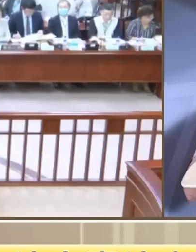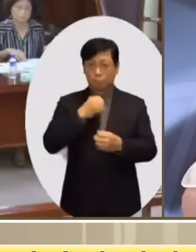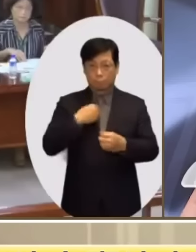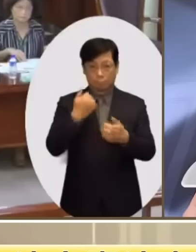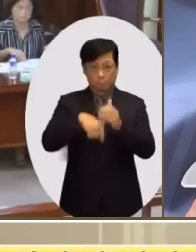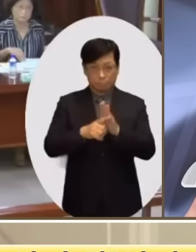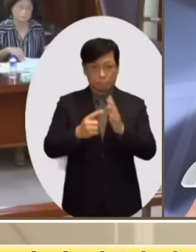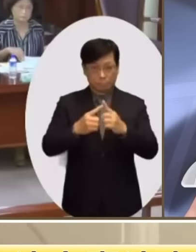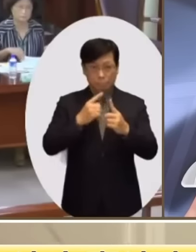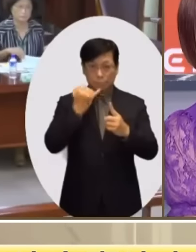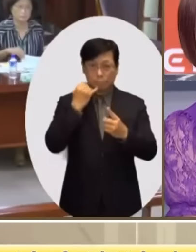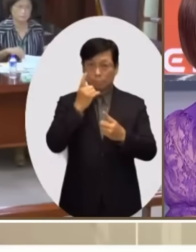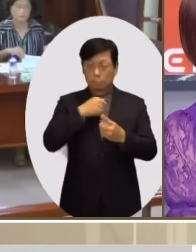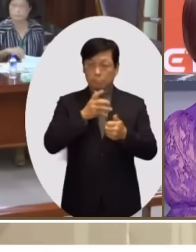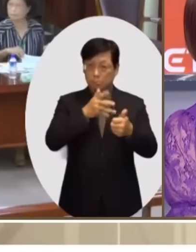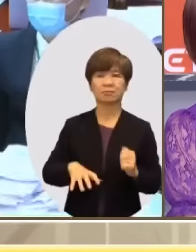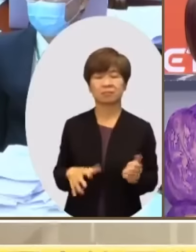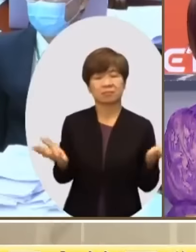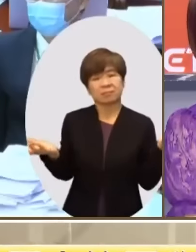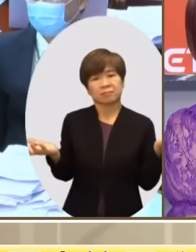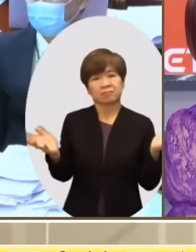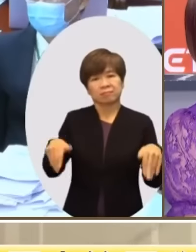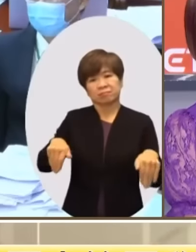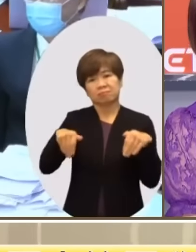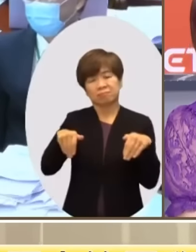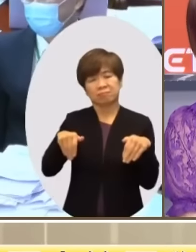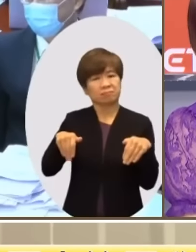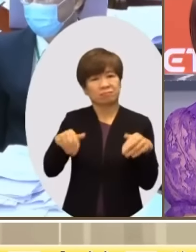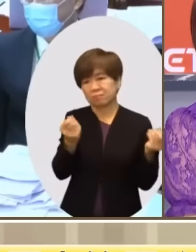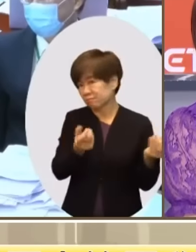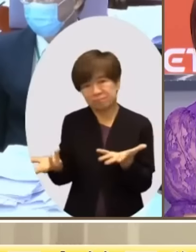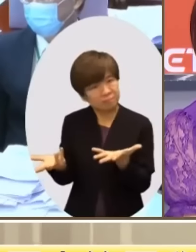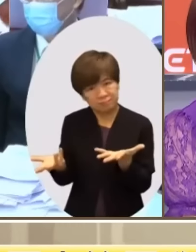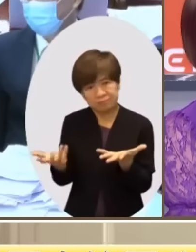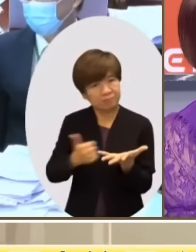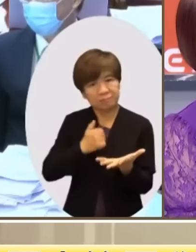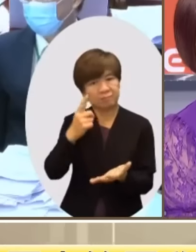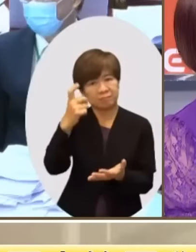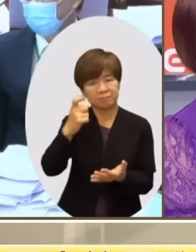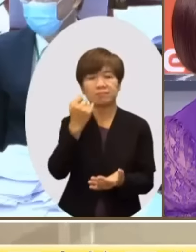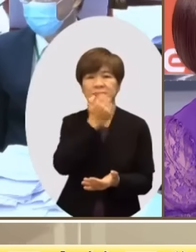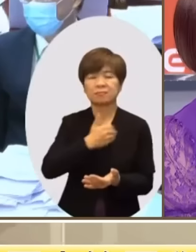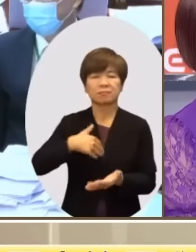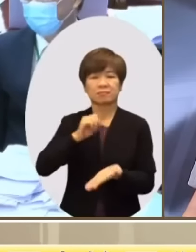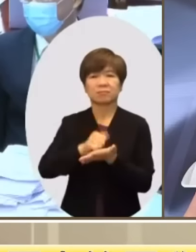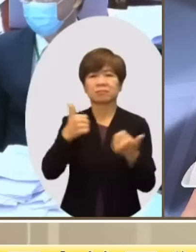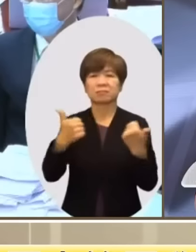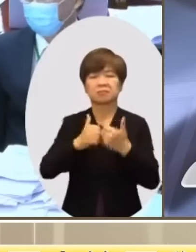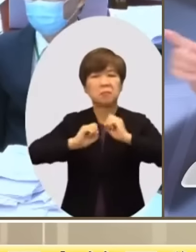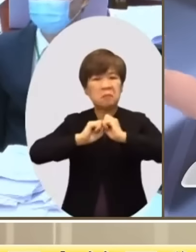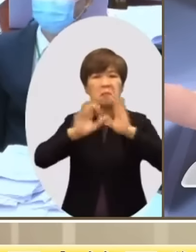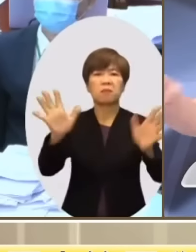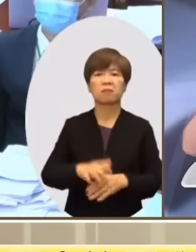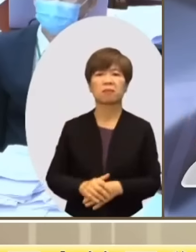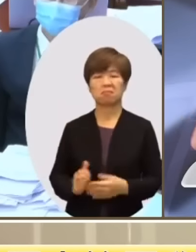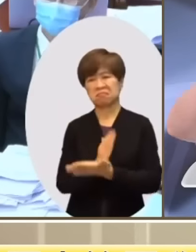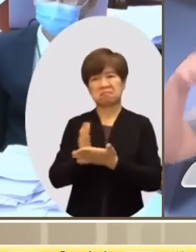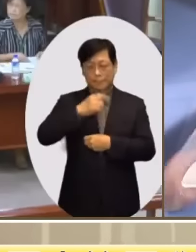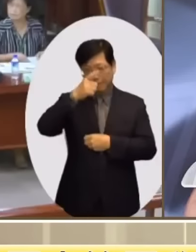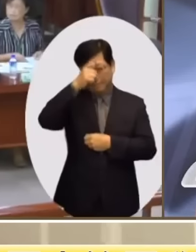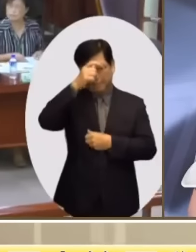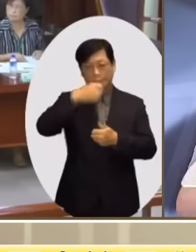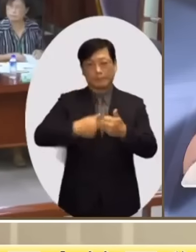哦。大法官你养的、 喔，那会说柯文哲要两年之后把他换掉了，然后说来辩论呐，他说不定可能不愿意。 好，这我会赞成。你